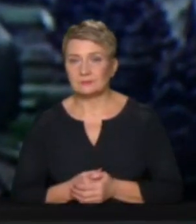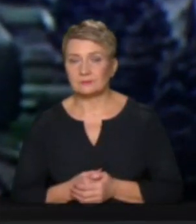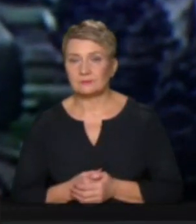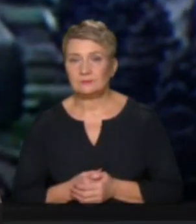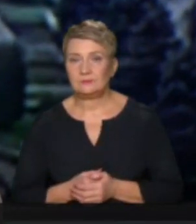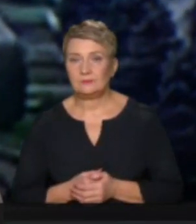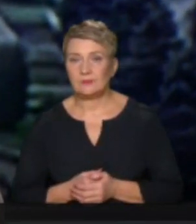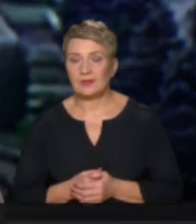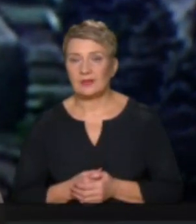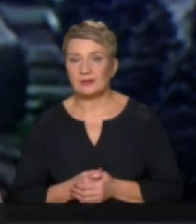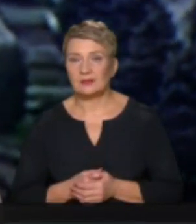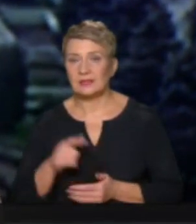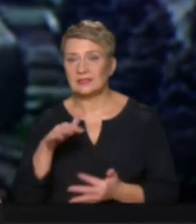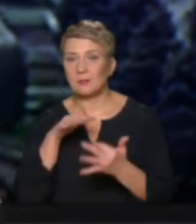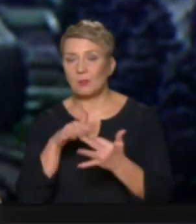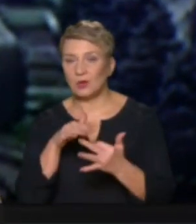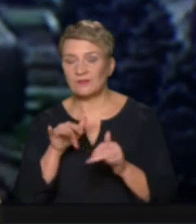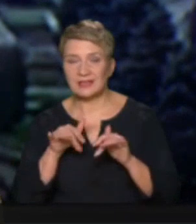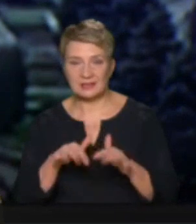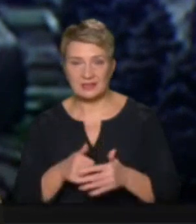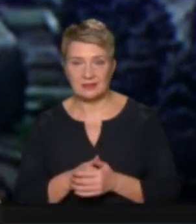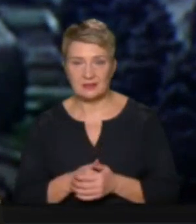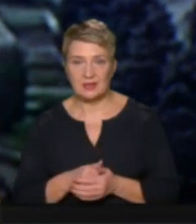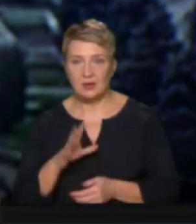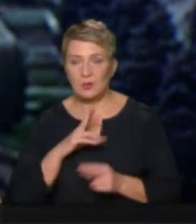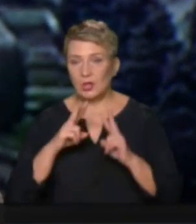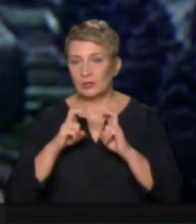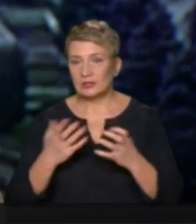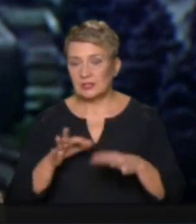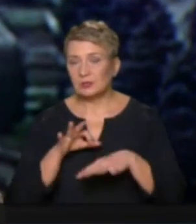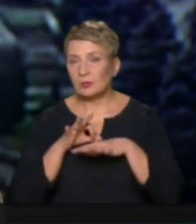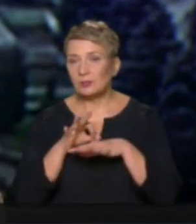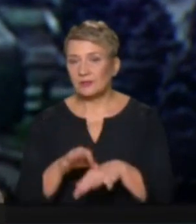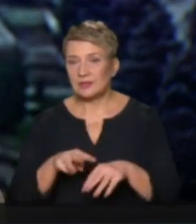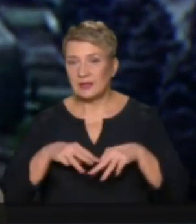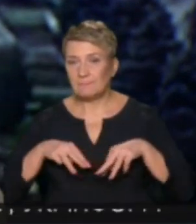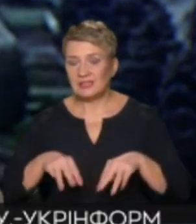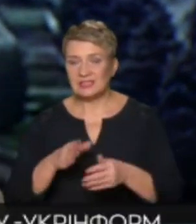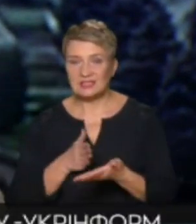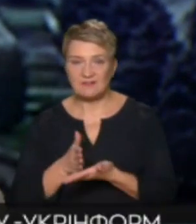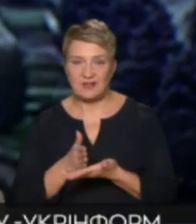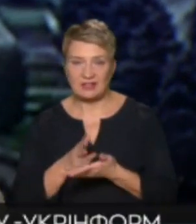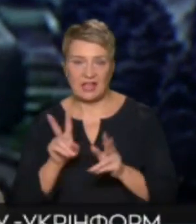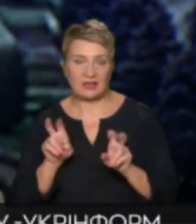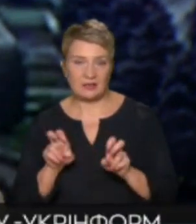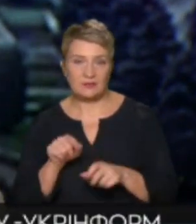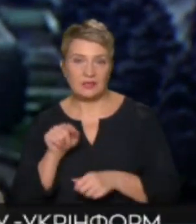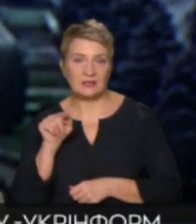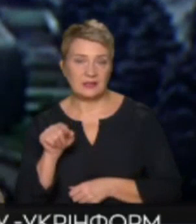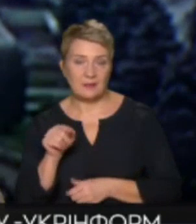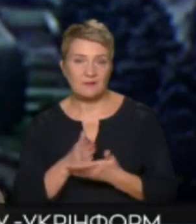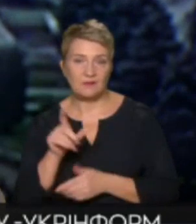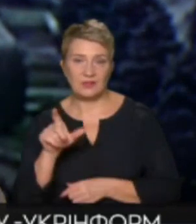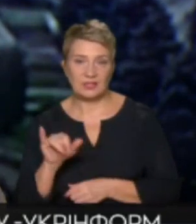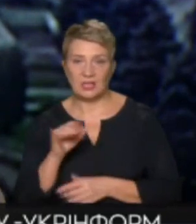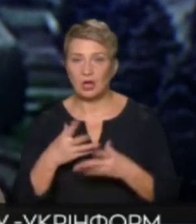з території, да, бойових дій. Було дослідження, яке проведено було Міністерством ветеранів, що сам ветеран і